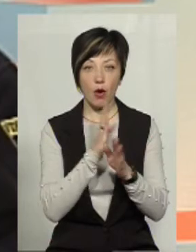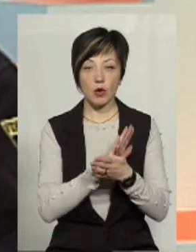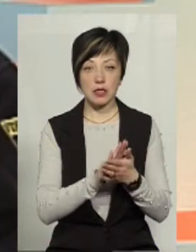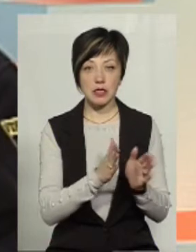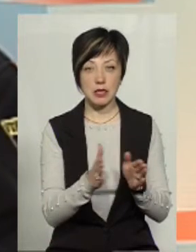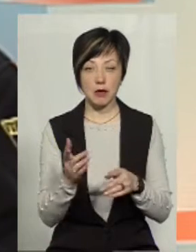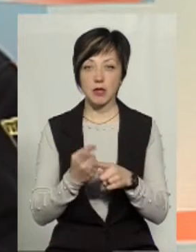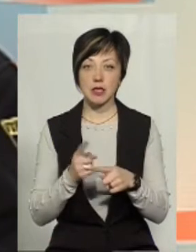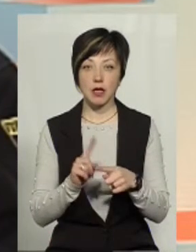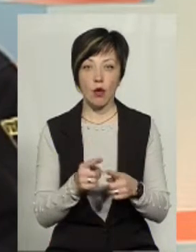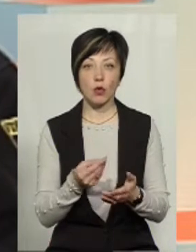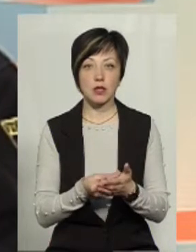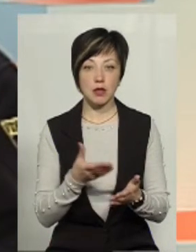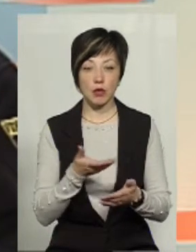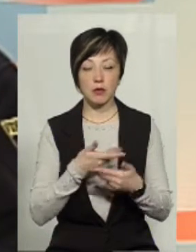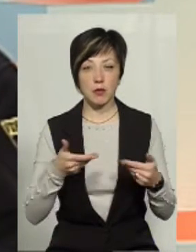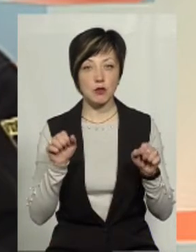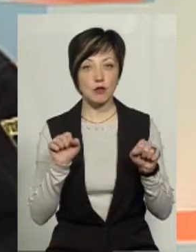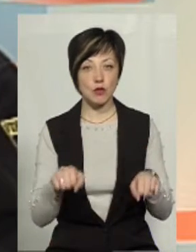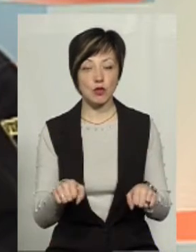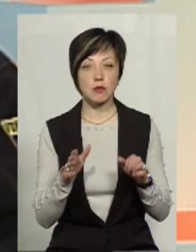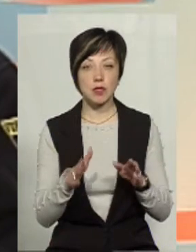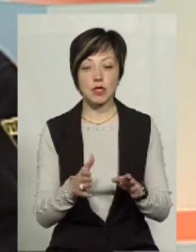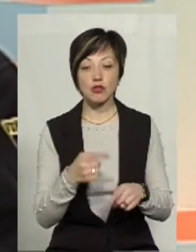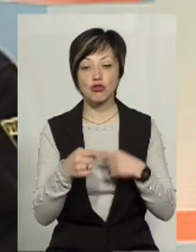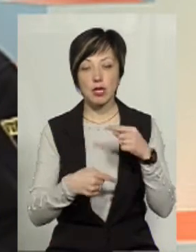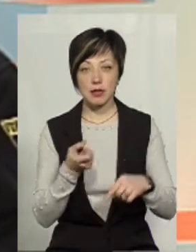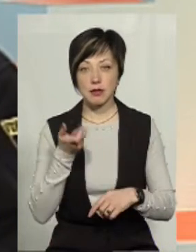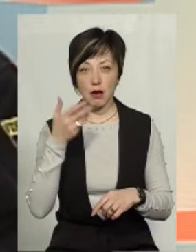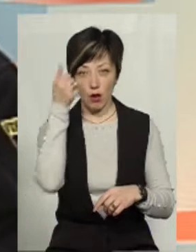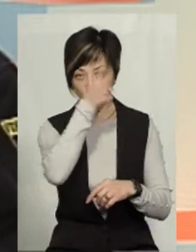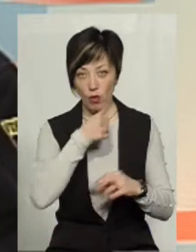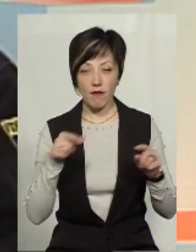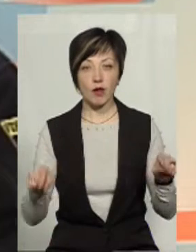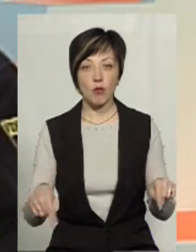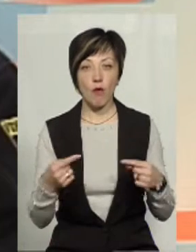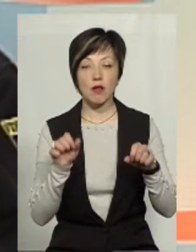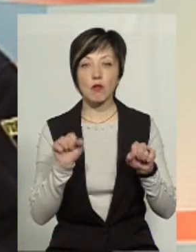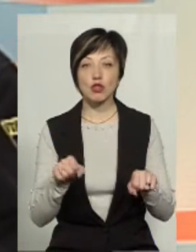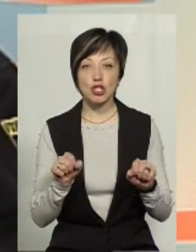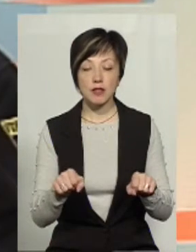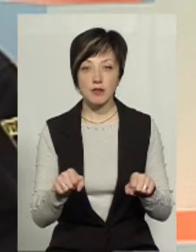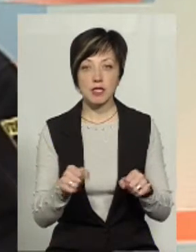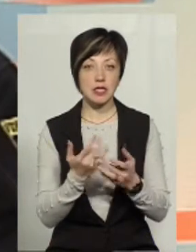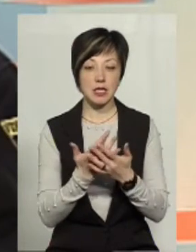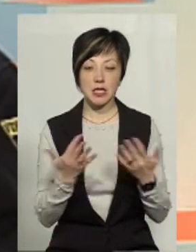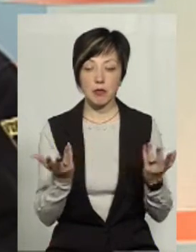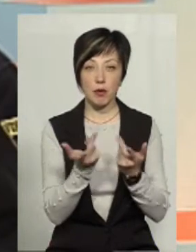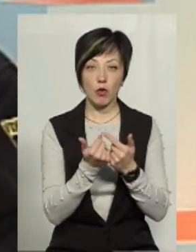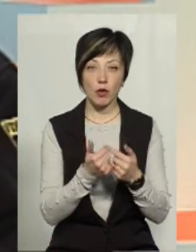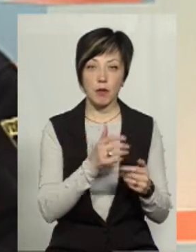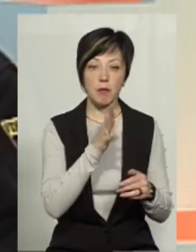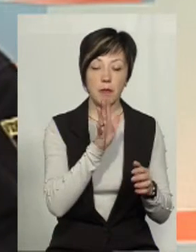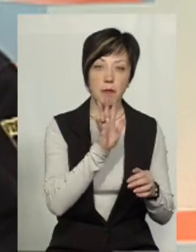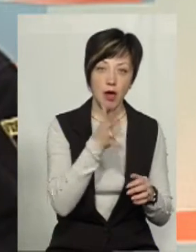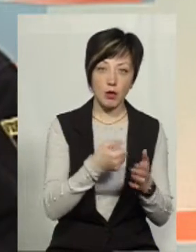екосистемі, це оцінити ми зможемо тільки за кілька років, тому що відновлення можливе за різними підрахунками